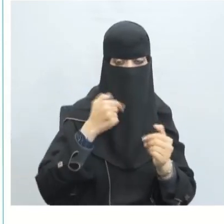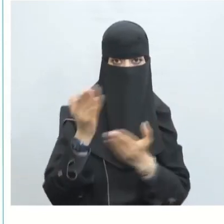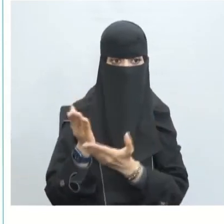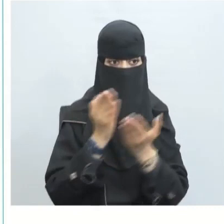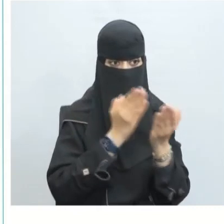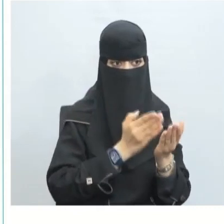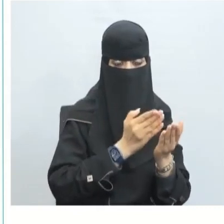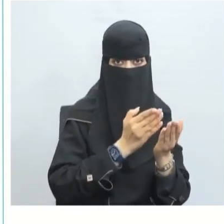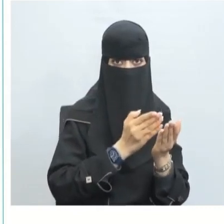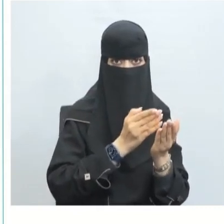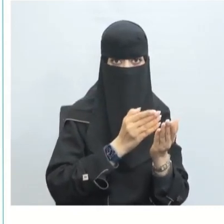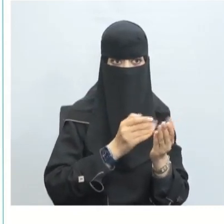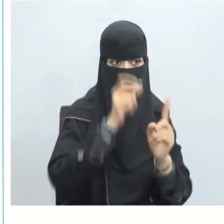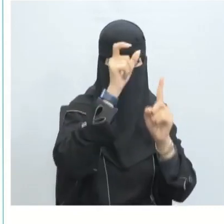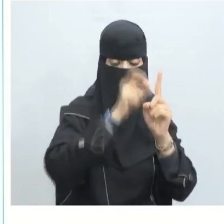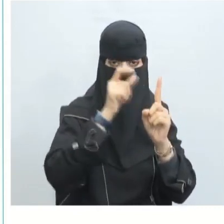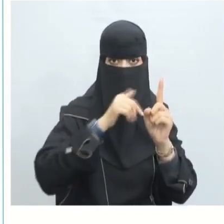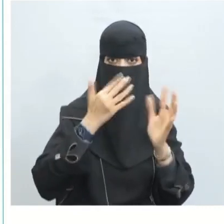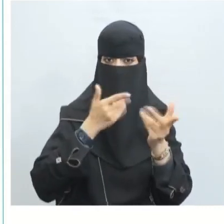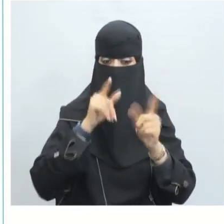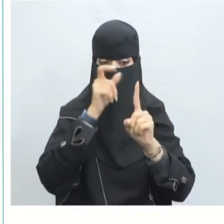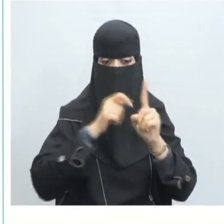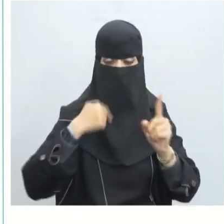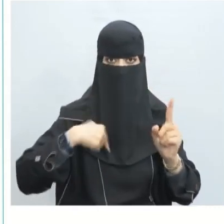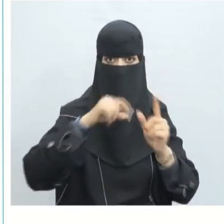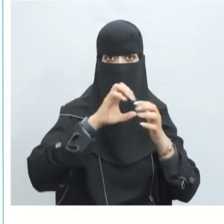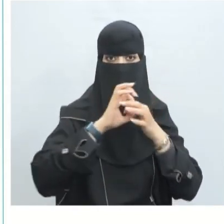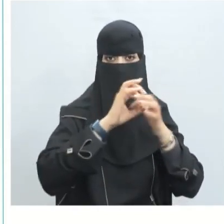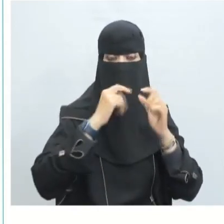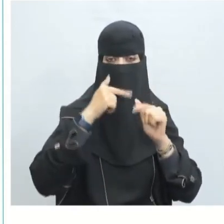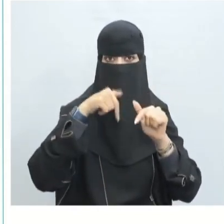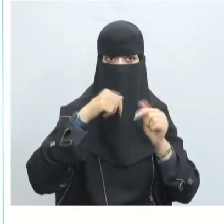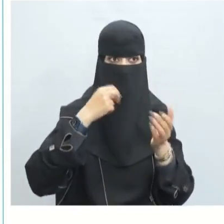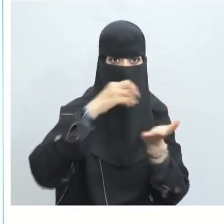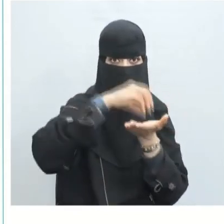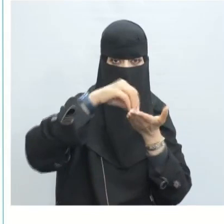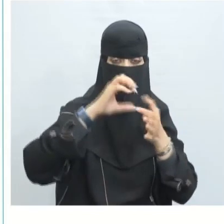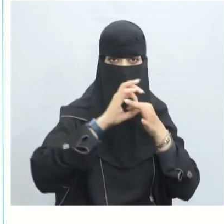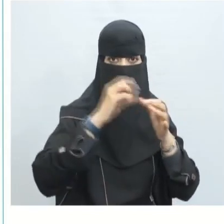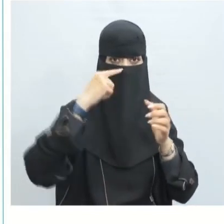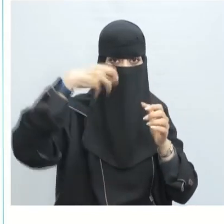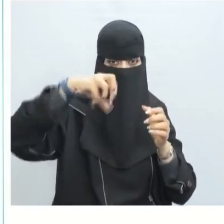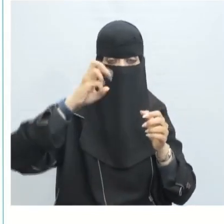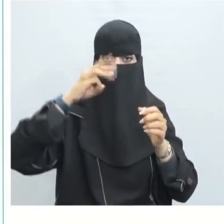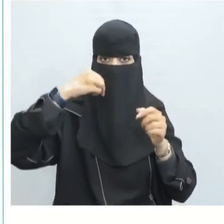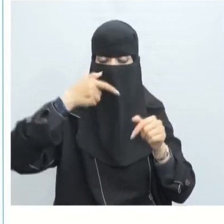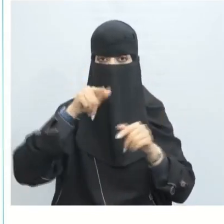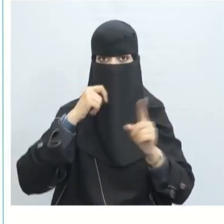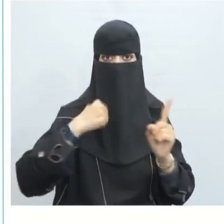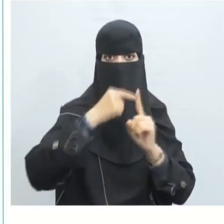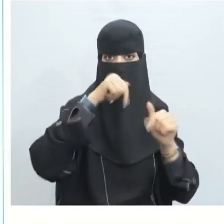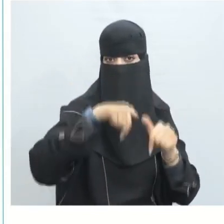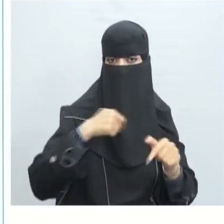شخصيه ام عبر وسائل التواصل وذكرنا ايضا الاهداف هل هدفنا من هذه الفعاليه هو ترويج المنتج ترويج